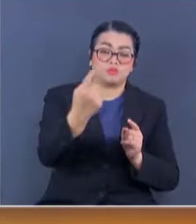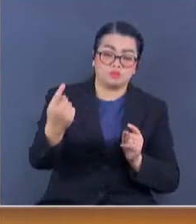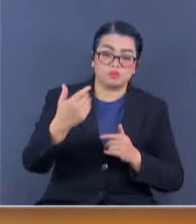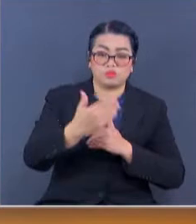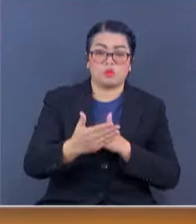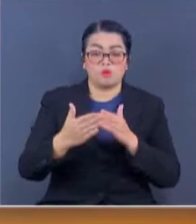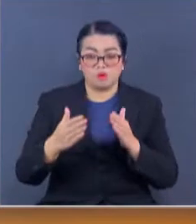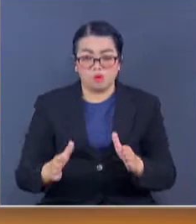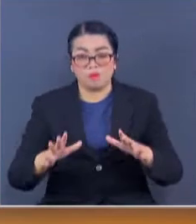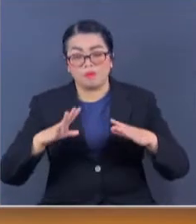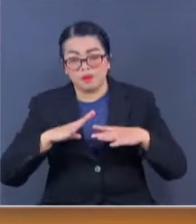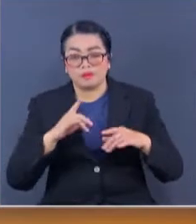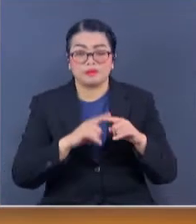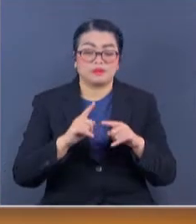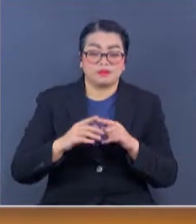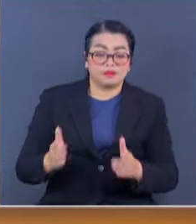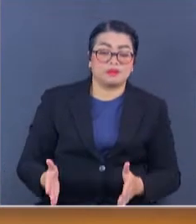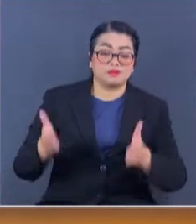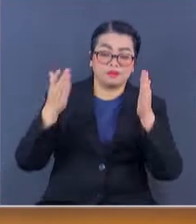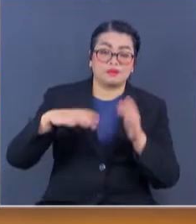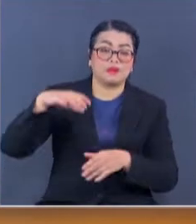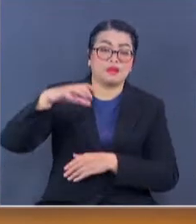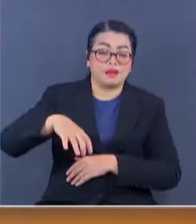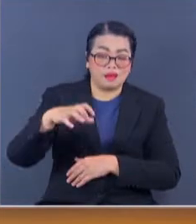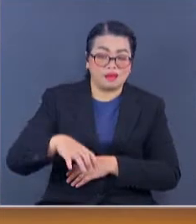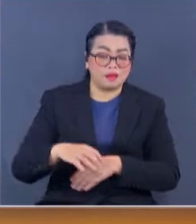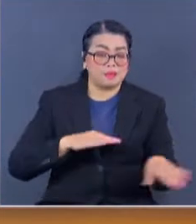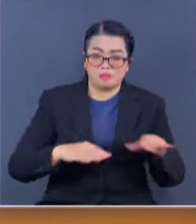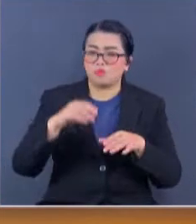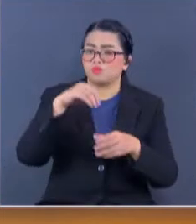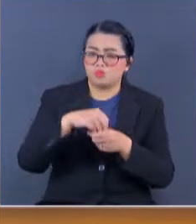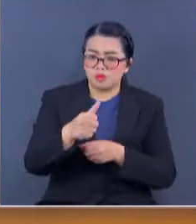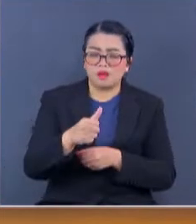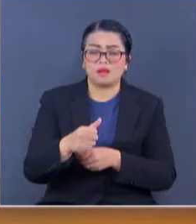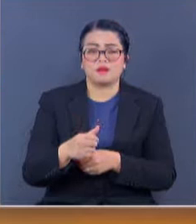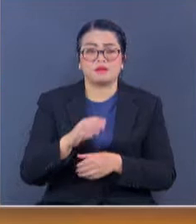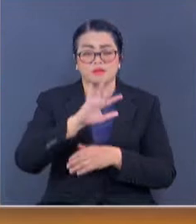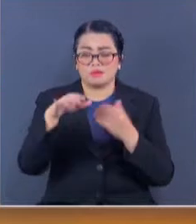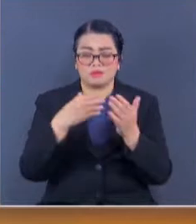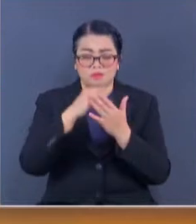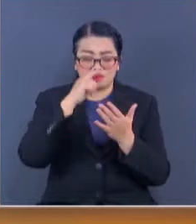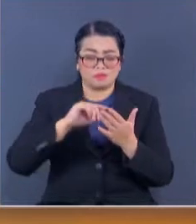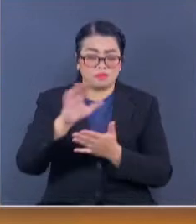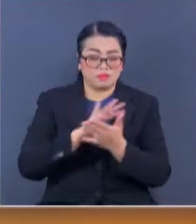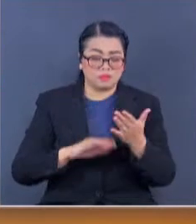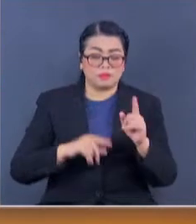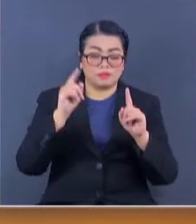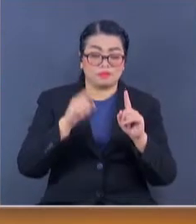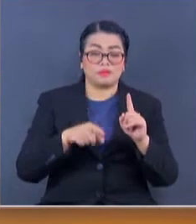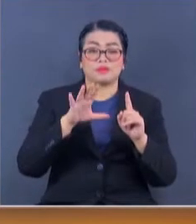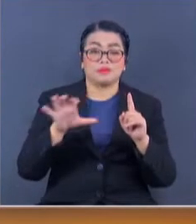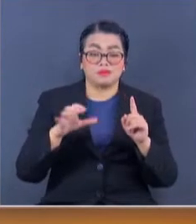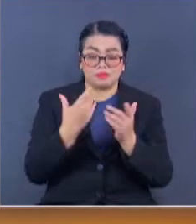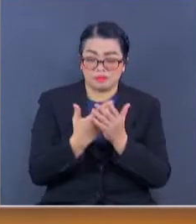ห้องชุดพักอาศัยและอาคารพาณิชย์คุณภาพดีครับพร้อมอยู่เลยนะครับทั่วประเทศกว่า 1,500 รายการมาจัดโปรโม